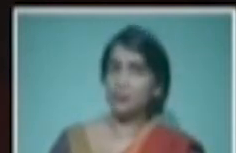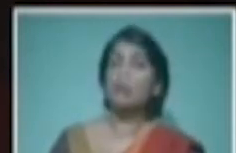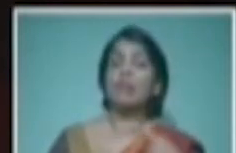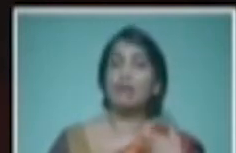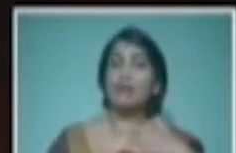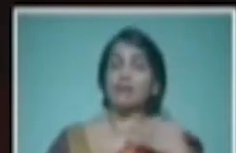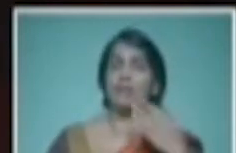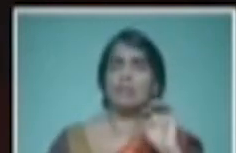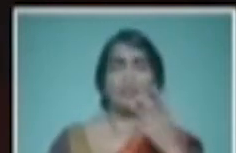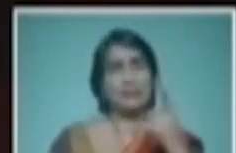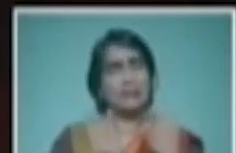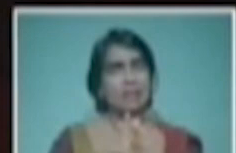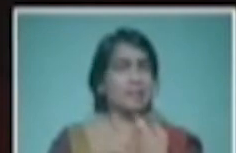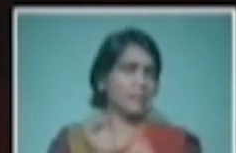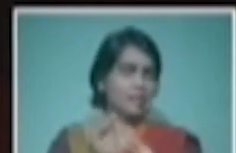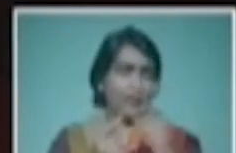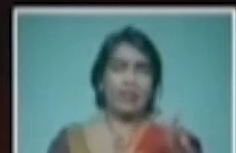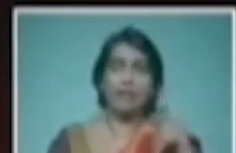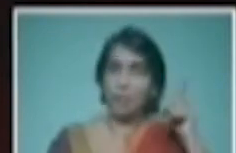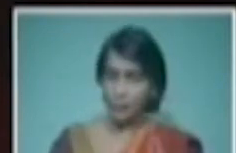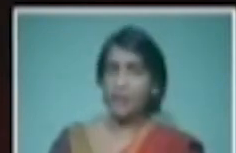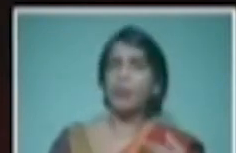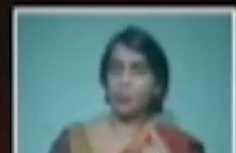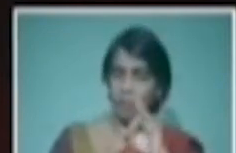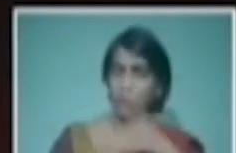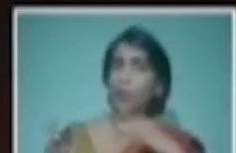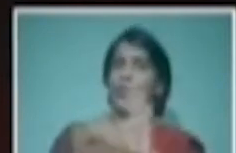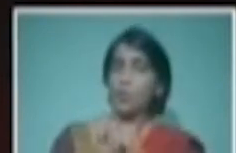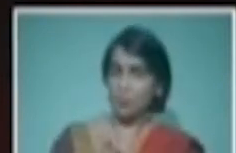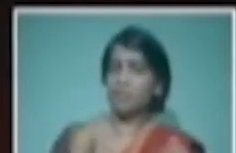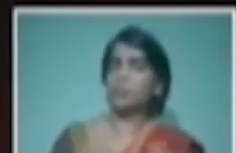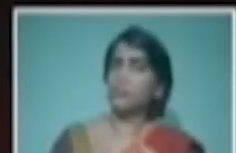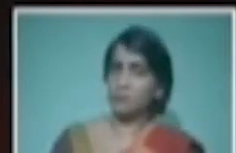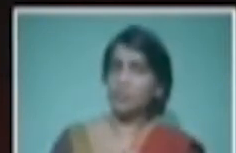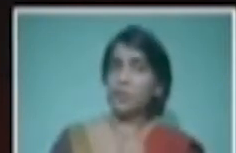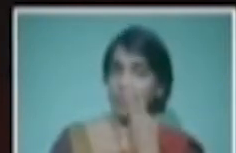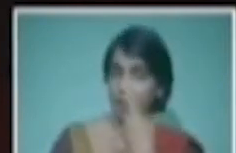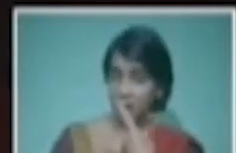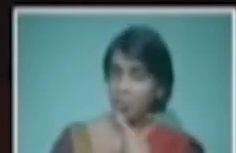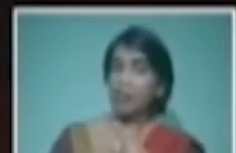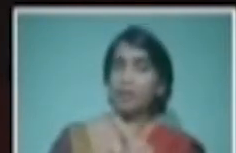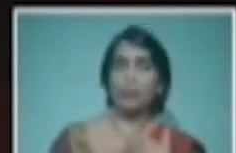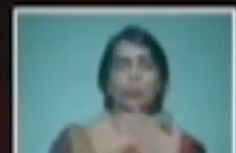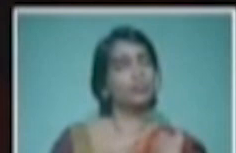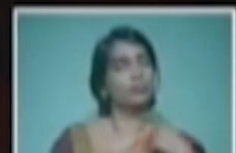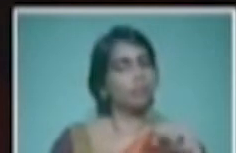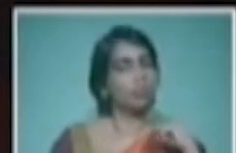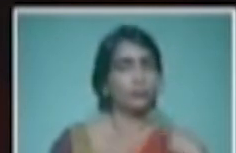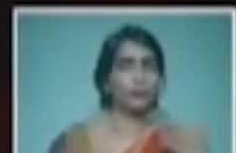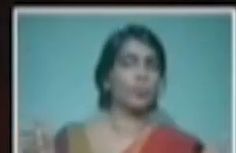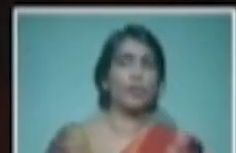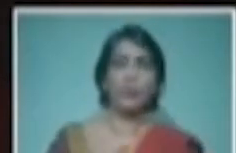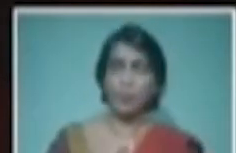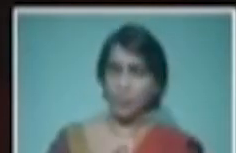සක්වල වැඩසටහන ඒ වගේම මේ වැඩසටහන අපි ලෑස්ති ඔබතුමන්ලත් එක්ක එකහුව වෙලා අපි දෙගොල්ලොම අපේ ශක්තිය එකට එකතු